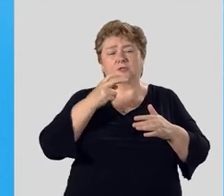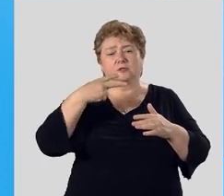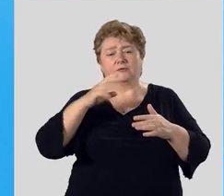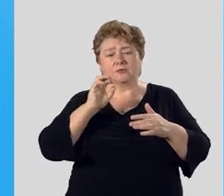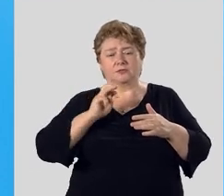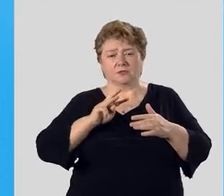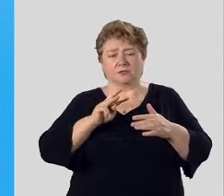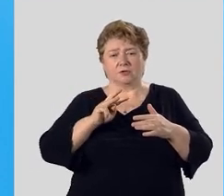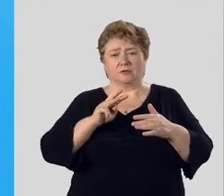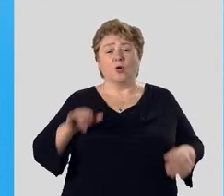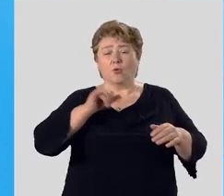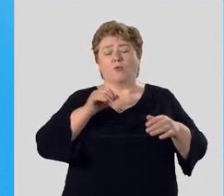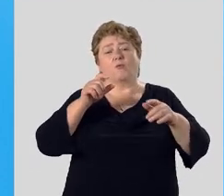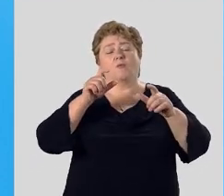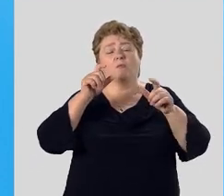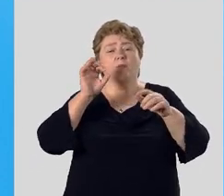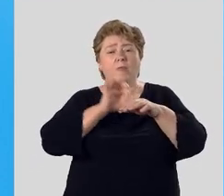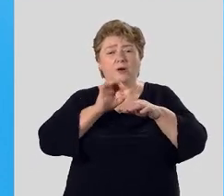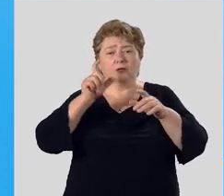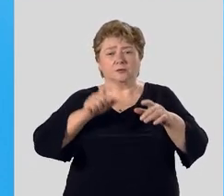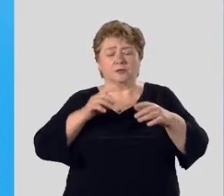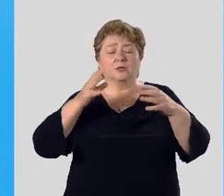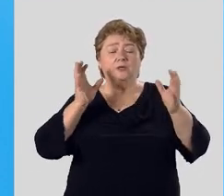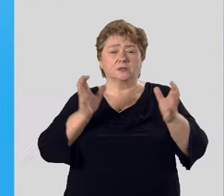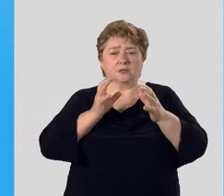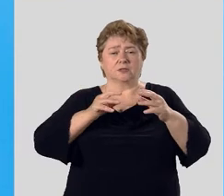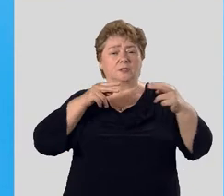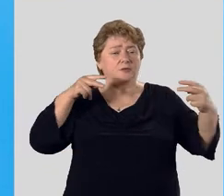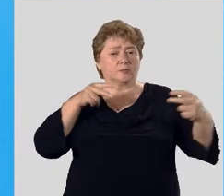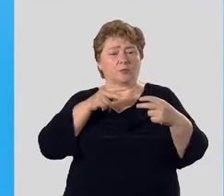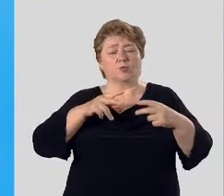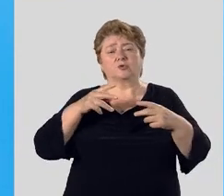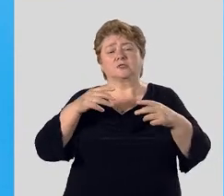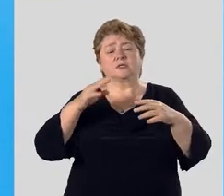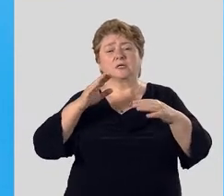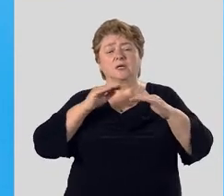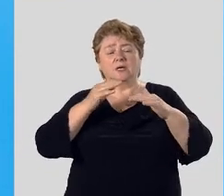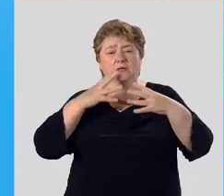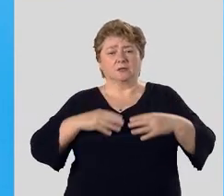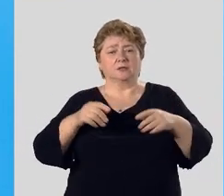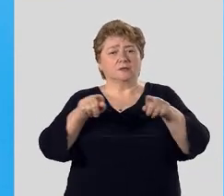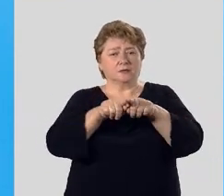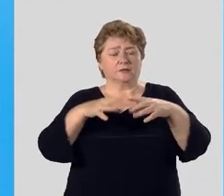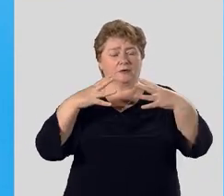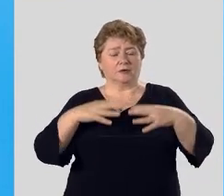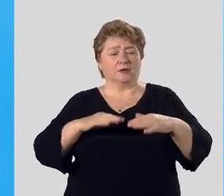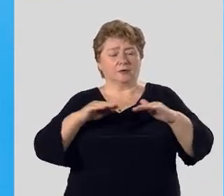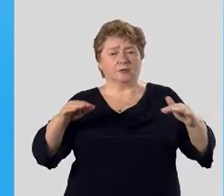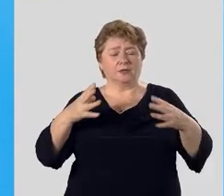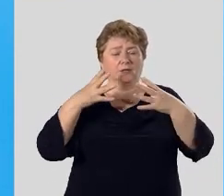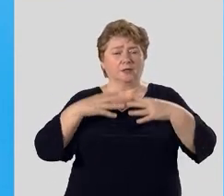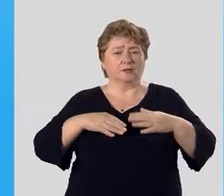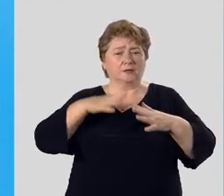120 см. У больных сохраняются пропорции тела, свойственные детям, когда длина